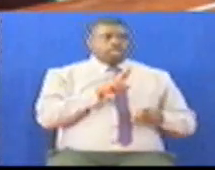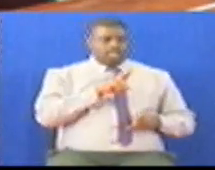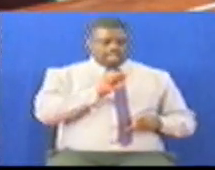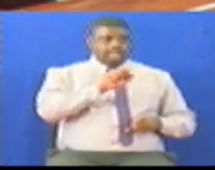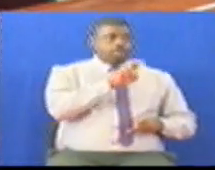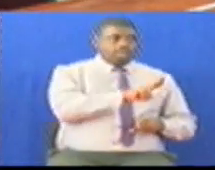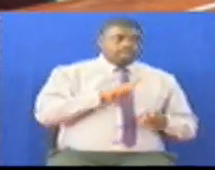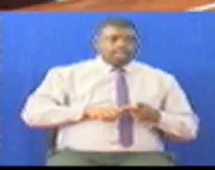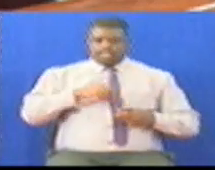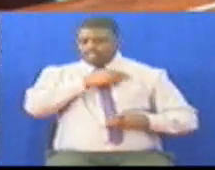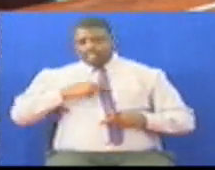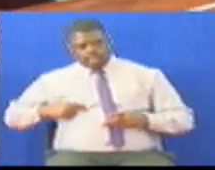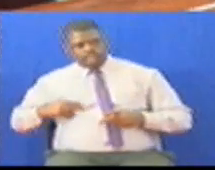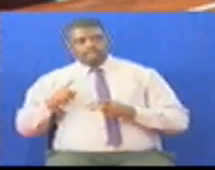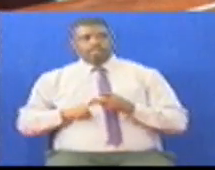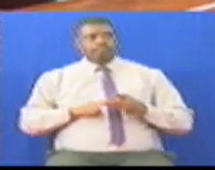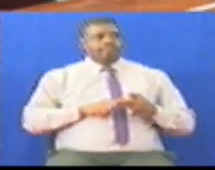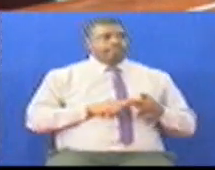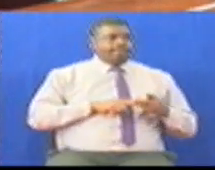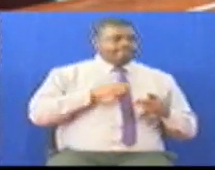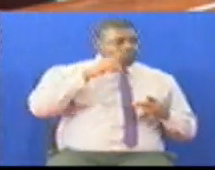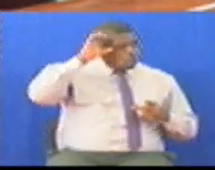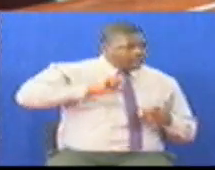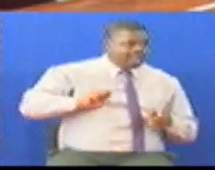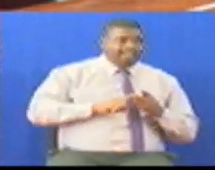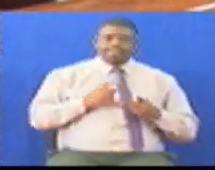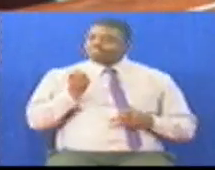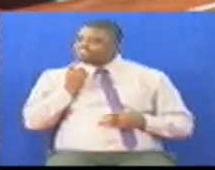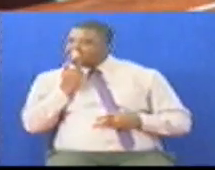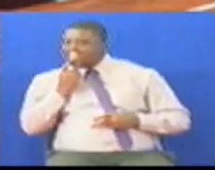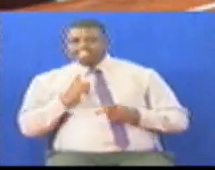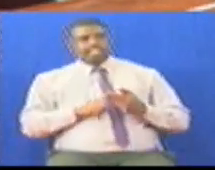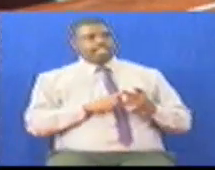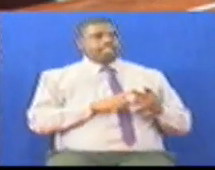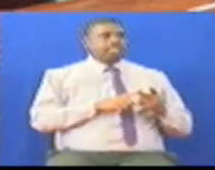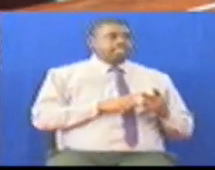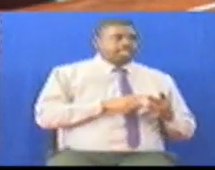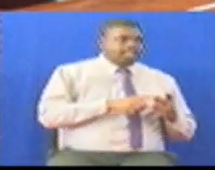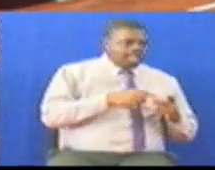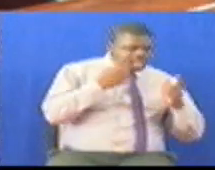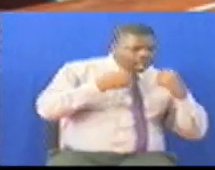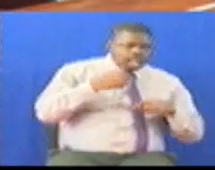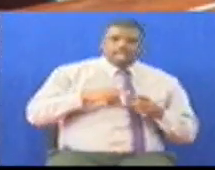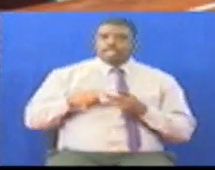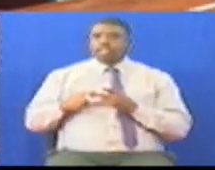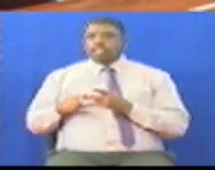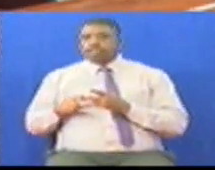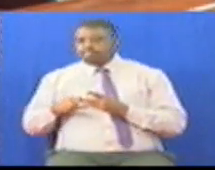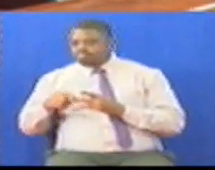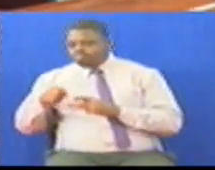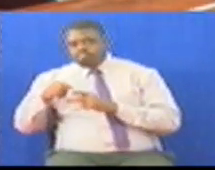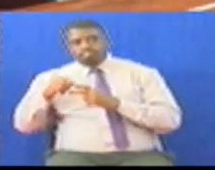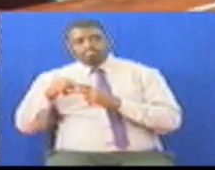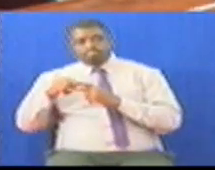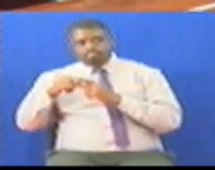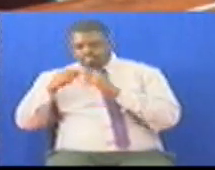Norway, Uholanzi, Finland, Uswisi, Italia, Malaysia, Misri,